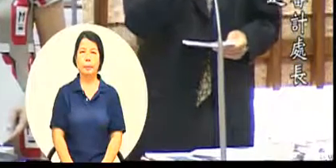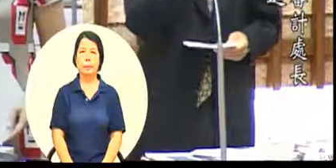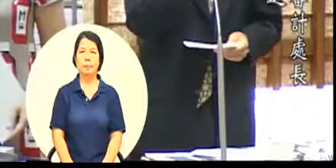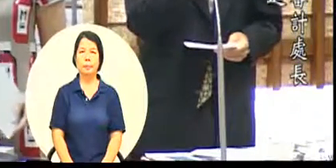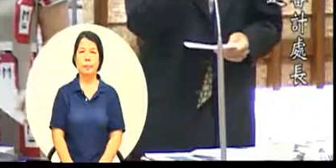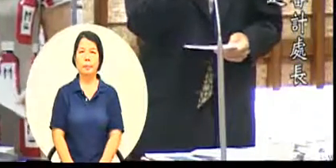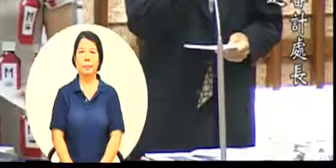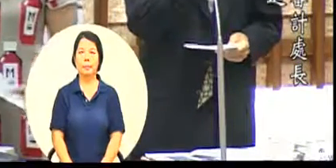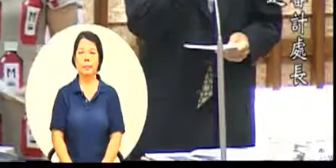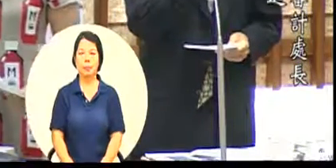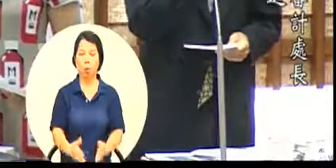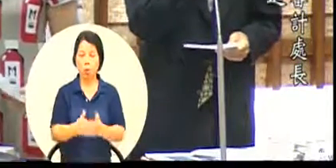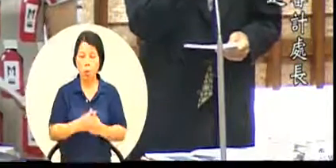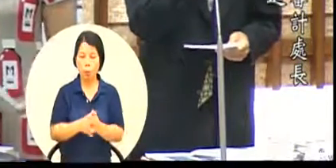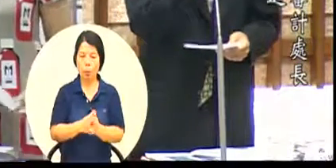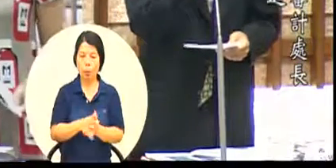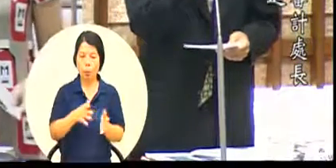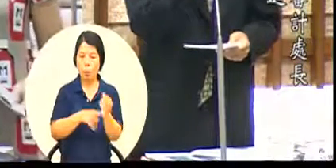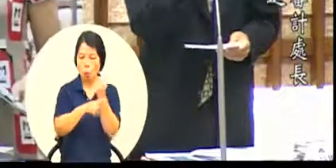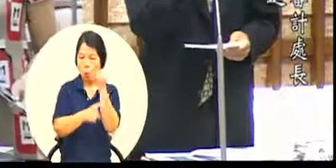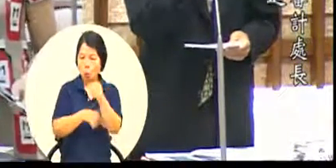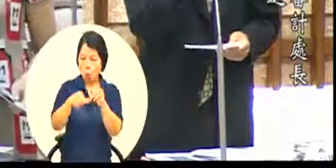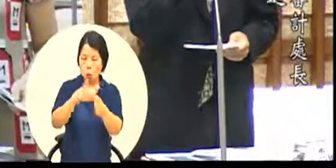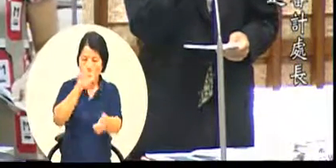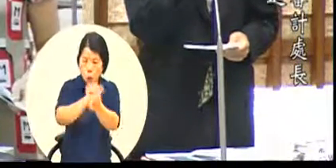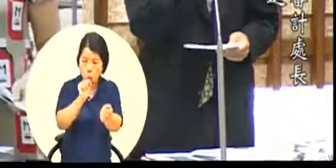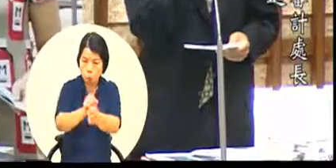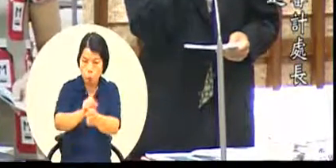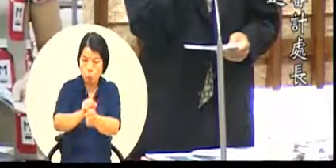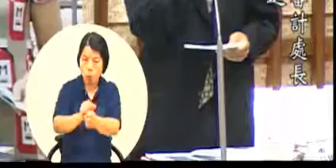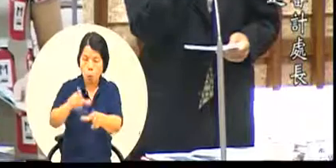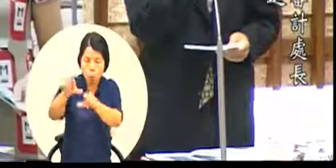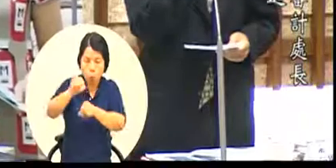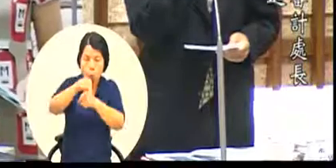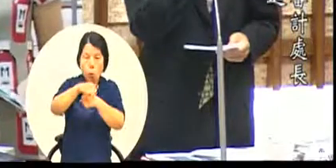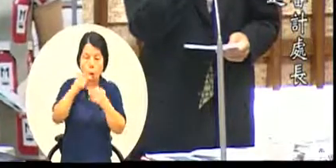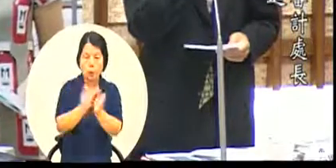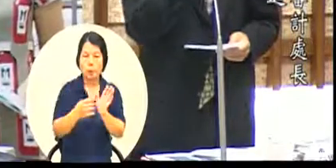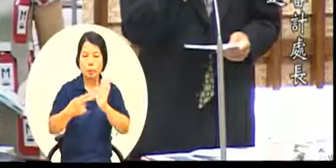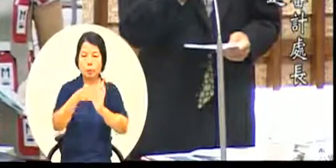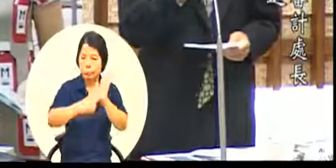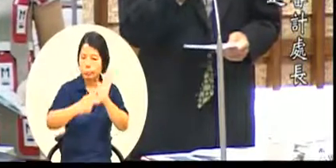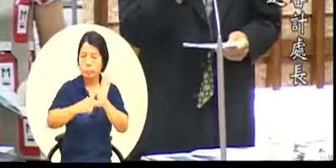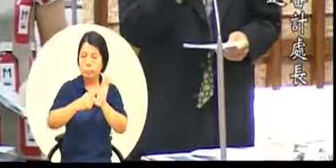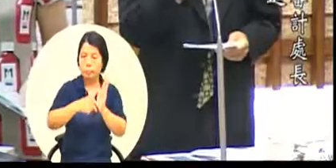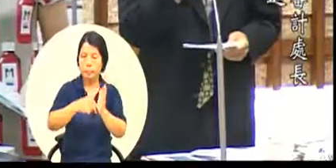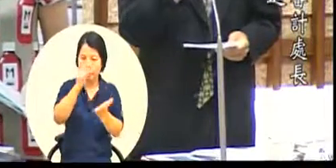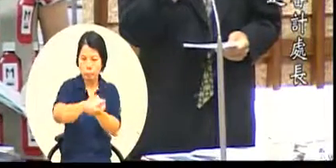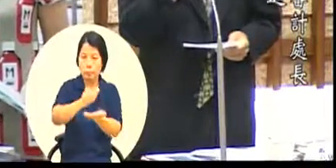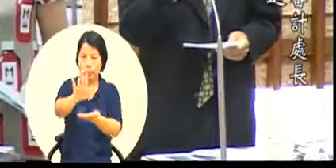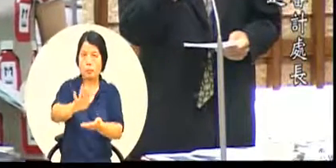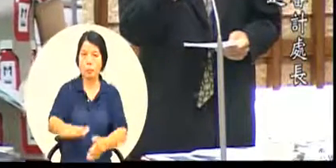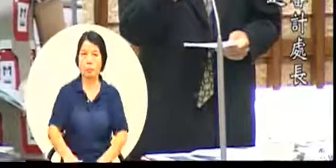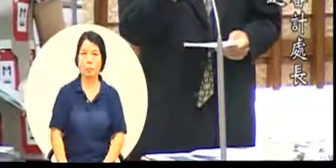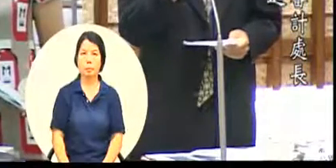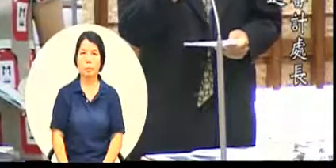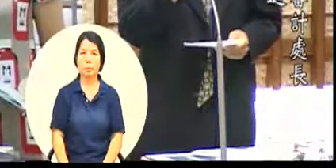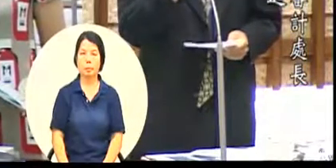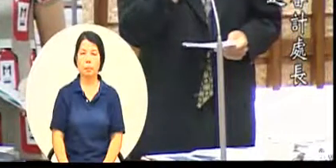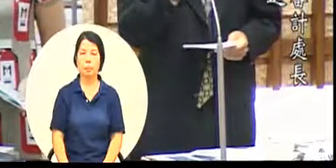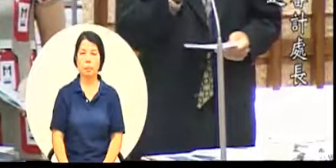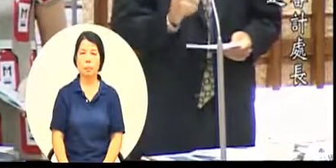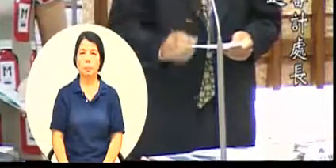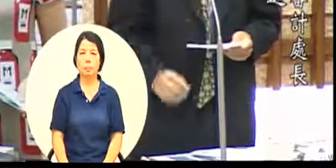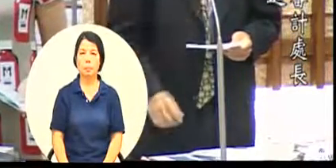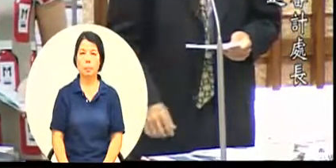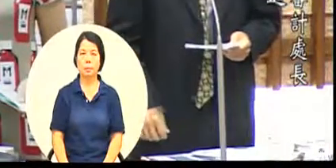是我们根据那个查核的事实，就有确定的资料，我们才发表。如果还没有确定的资料，啊，其实我